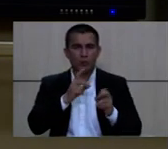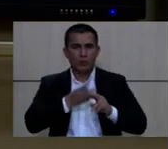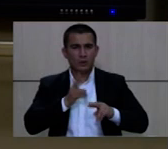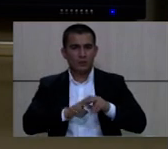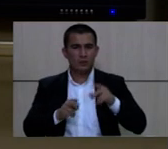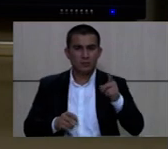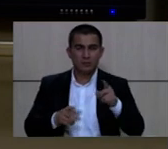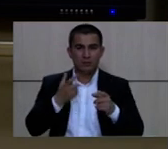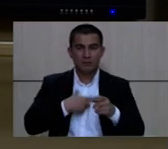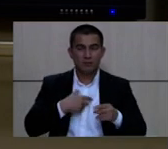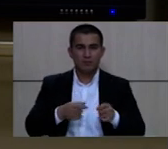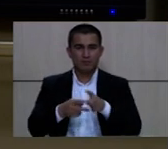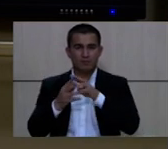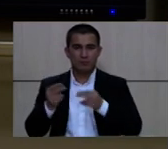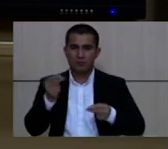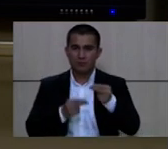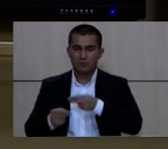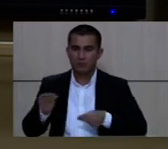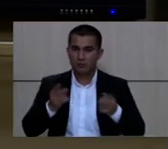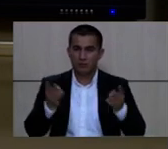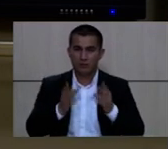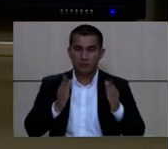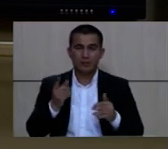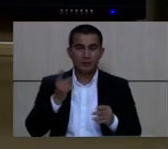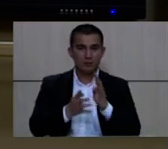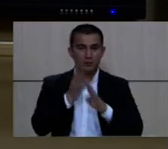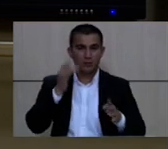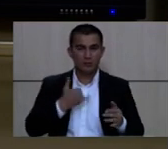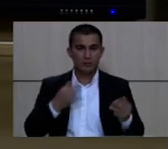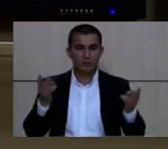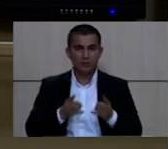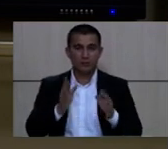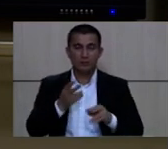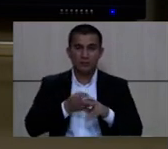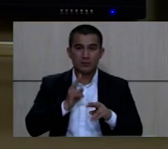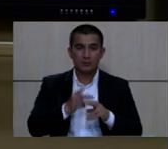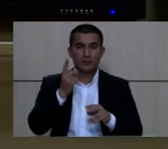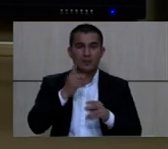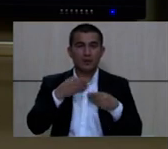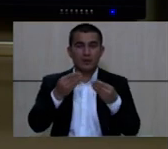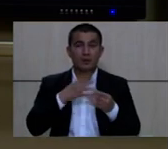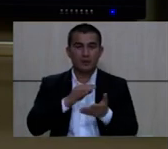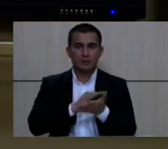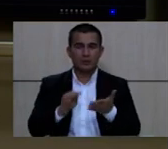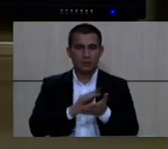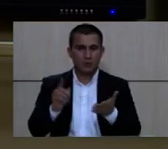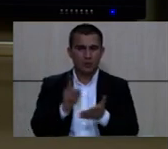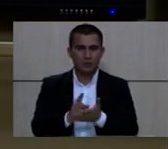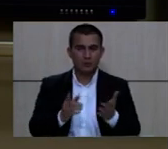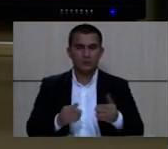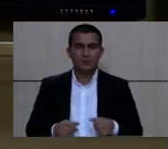albatta uni chizishimiz lozim. Demak, birinchi qiladigan ishimiz berilishini yozish. Berilgan